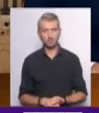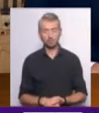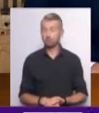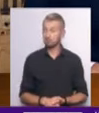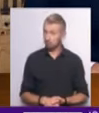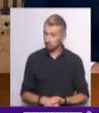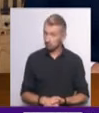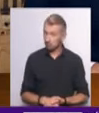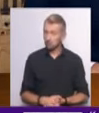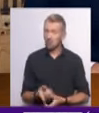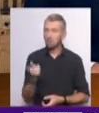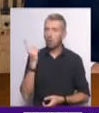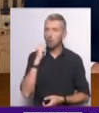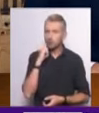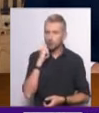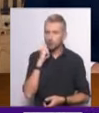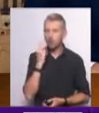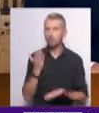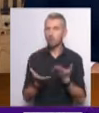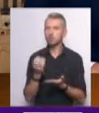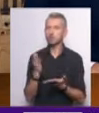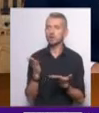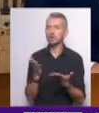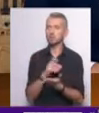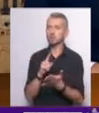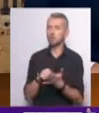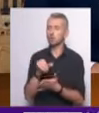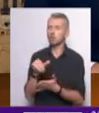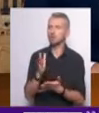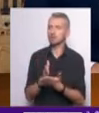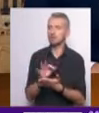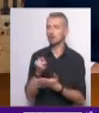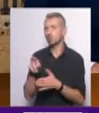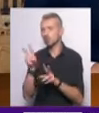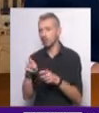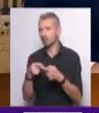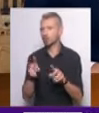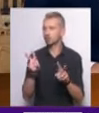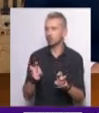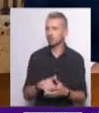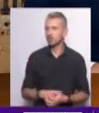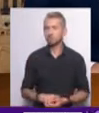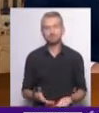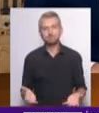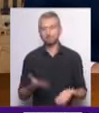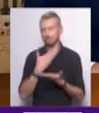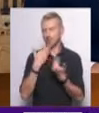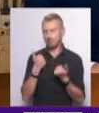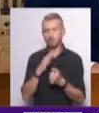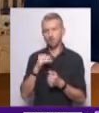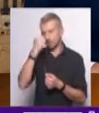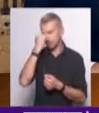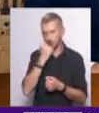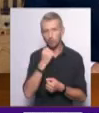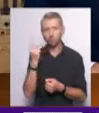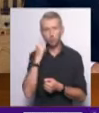Так, почули, пане Олександре. Можливо, ще якісь питання у вас з приводу цієї теми чи іншої? Ні, немає. Все, дякую.